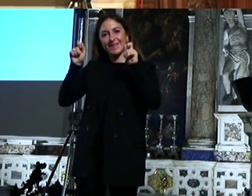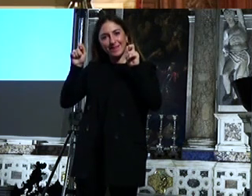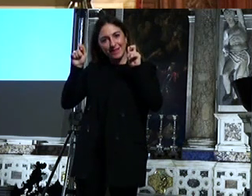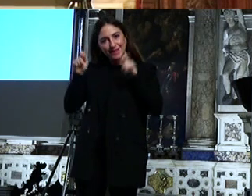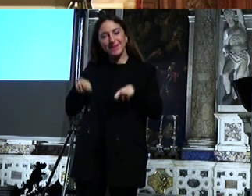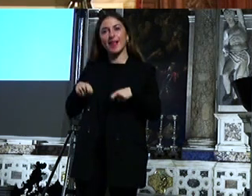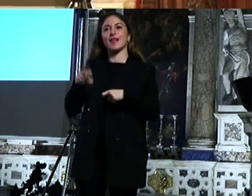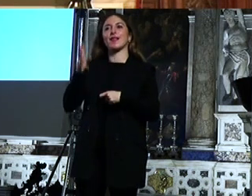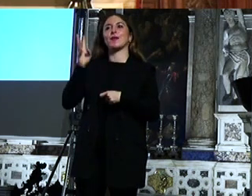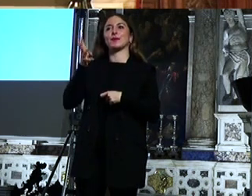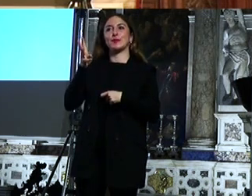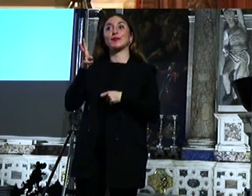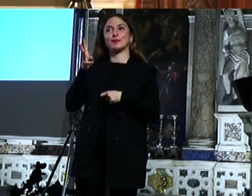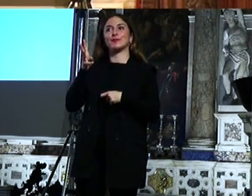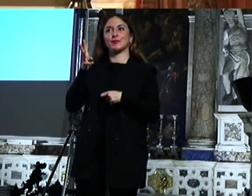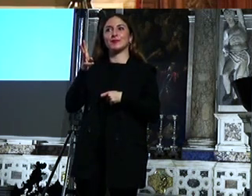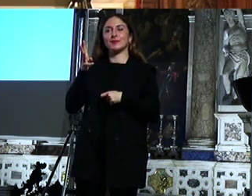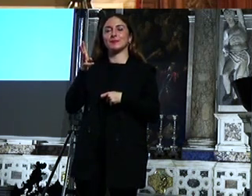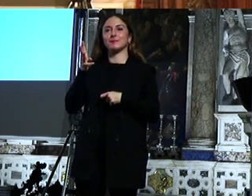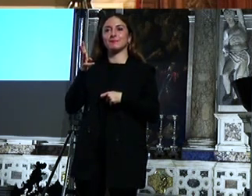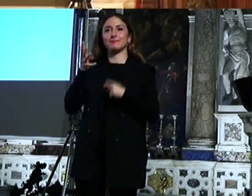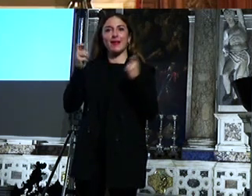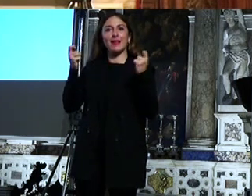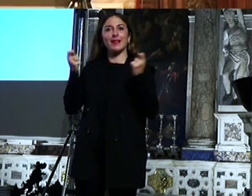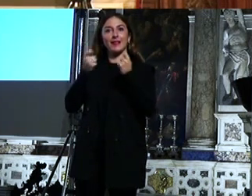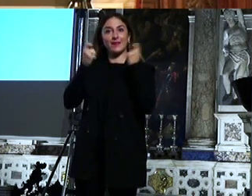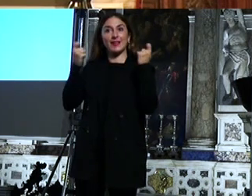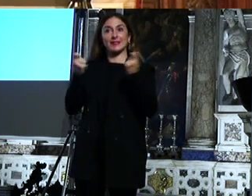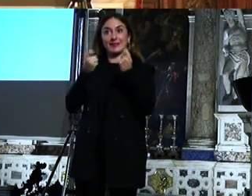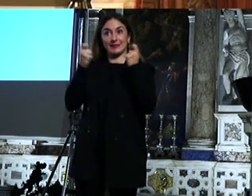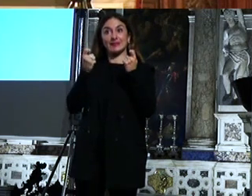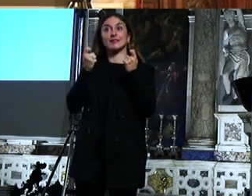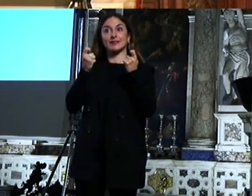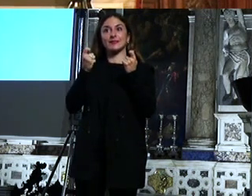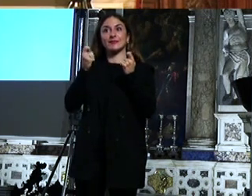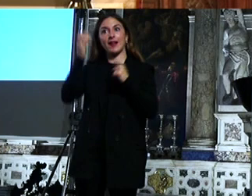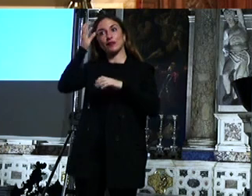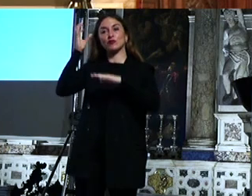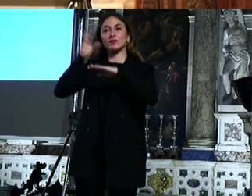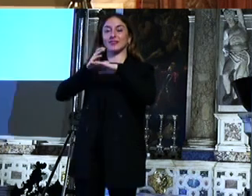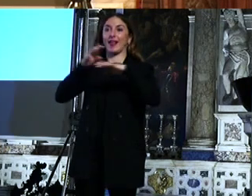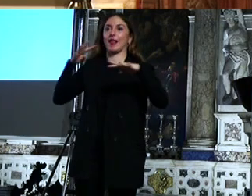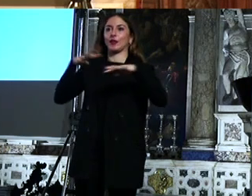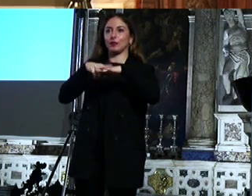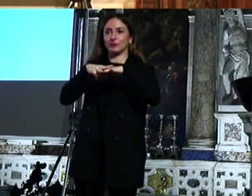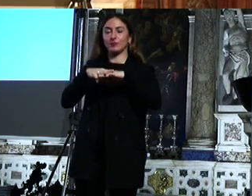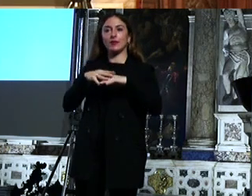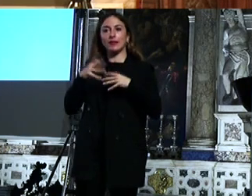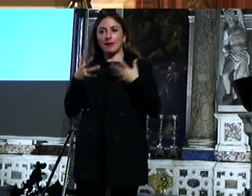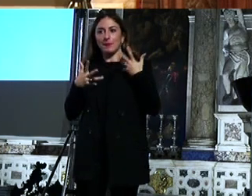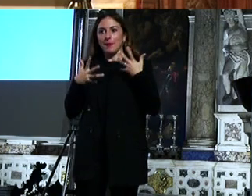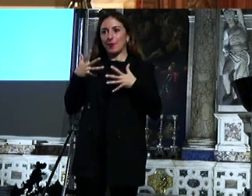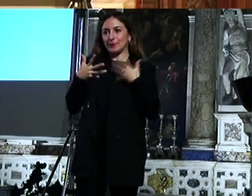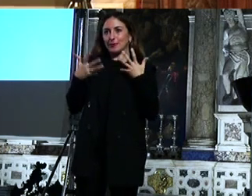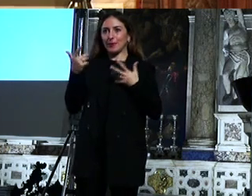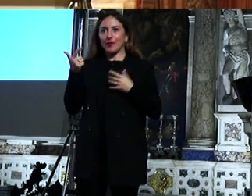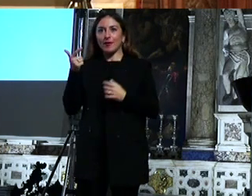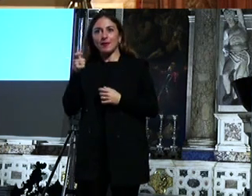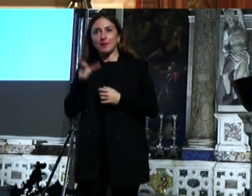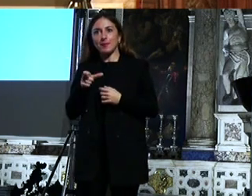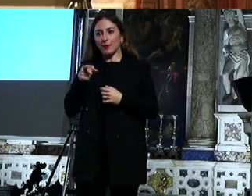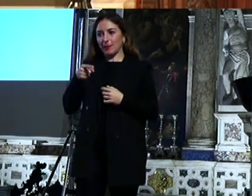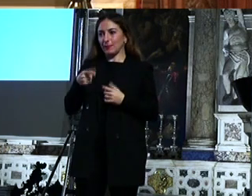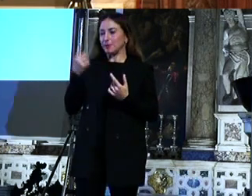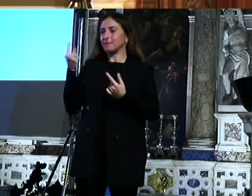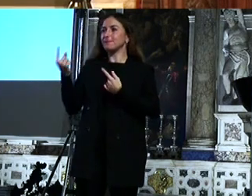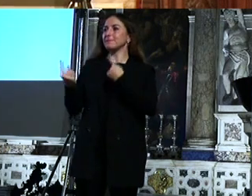questa 14ª edizione di Incroci di Civiltà, emozione dovuta alle circostanze in cui